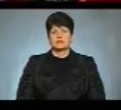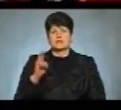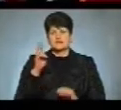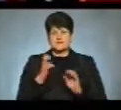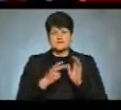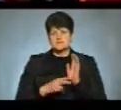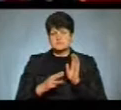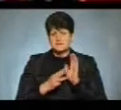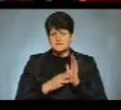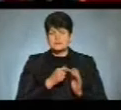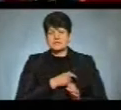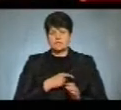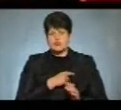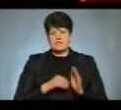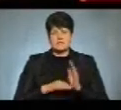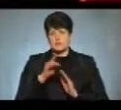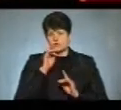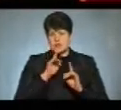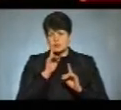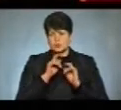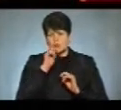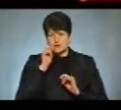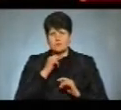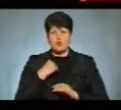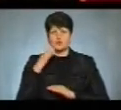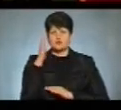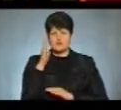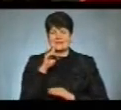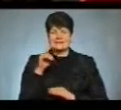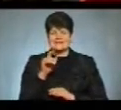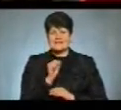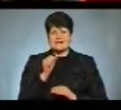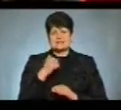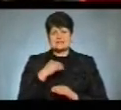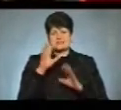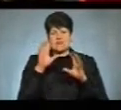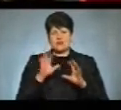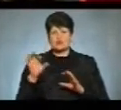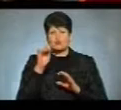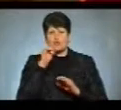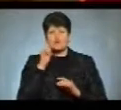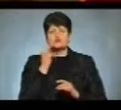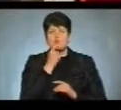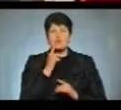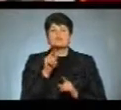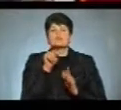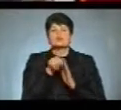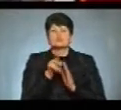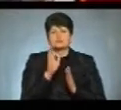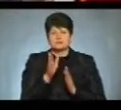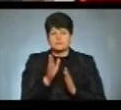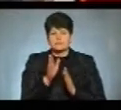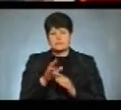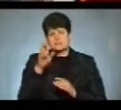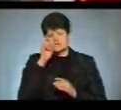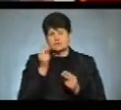«278 депутатів Верховної Ради України проголосували за закон про українську мову. Що він передбачає? Ми за державний кошт